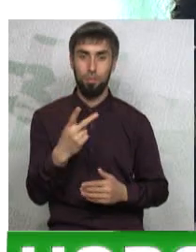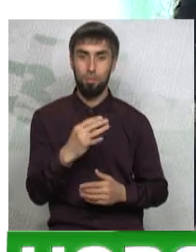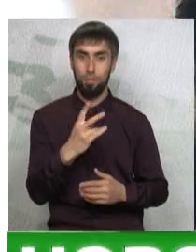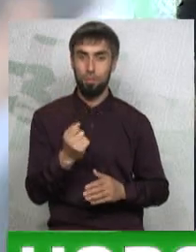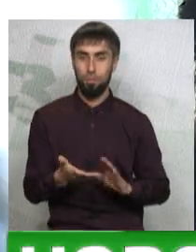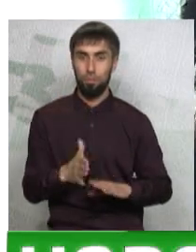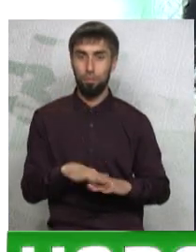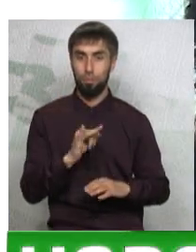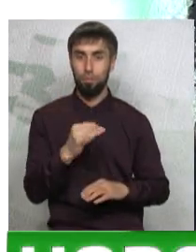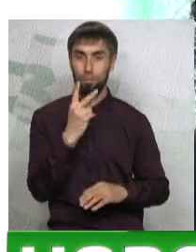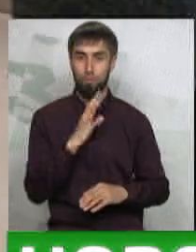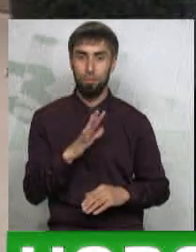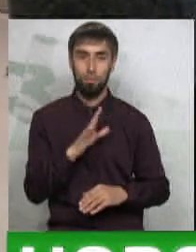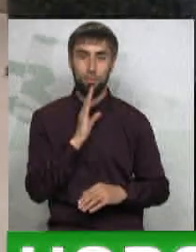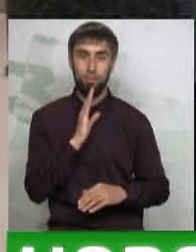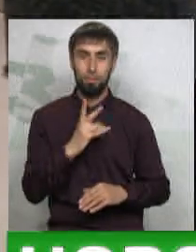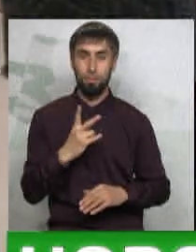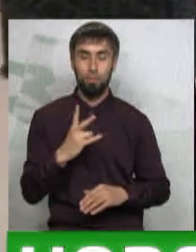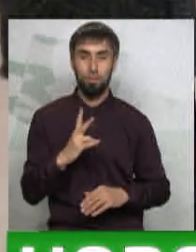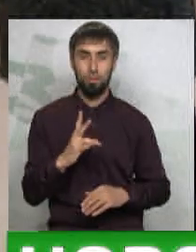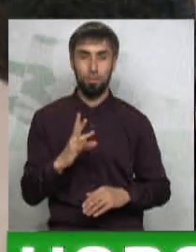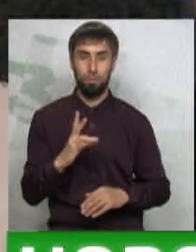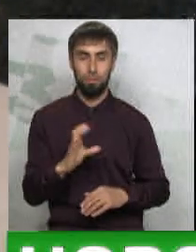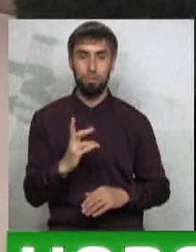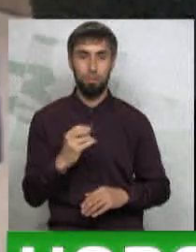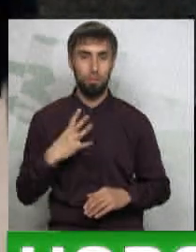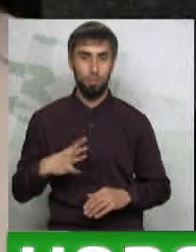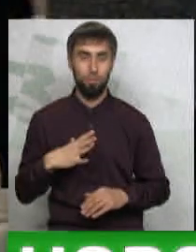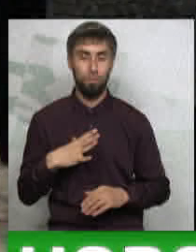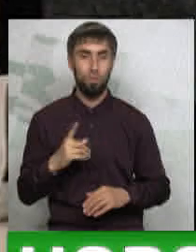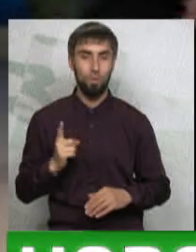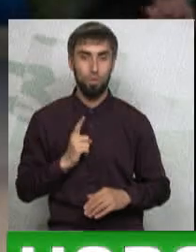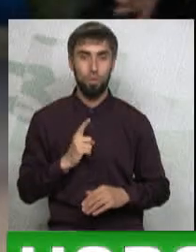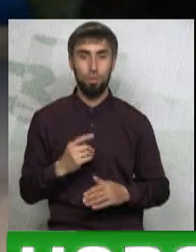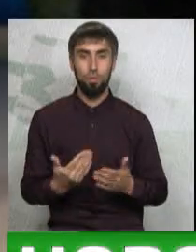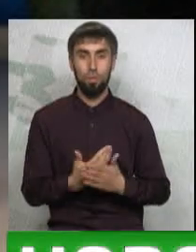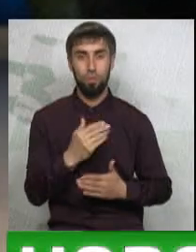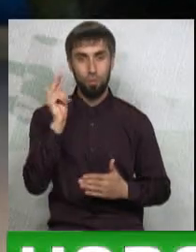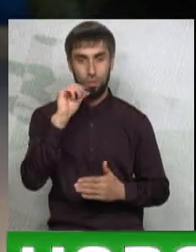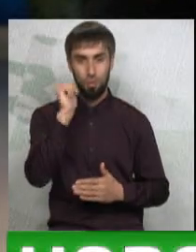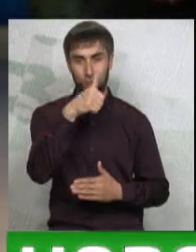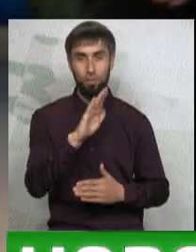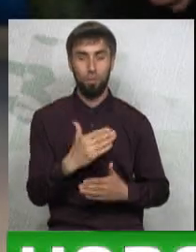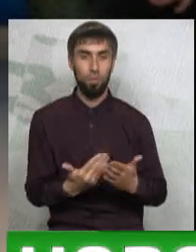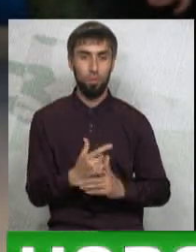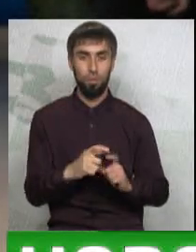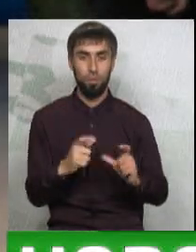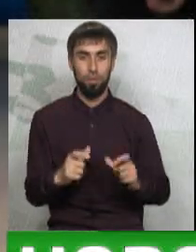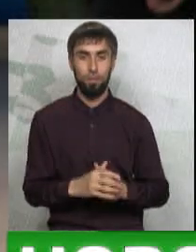смену тяжело и непривычно. Девочка с нетерпением ждет новый учебный год в родной школе. Мы очень рады, что этот